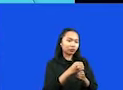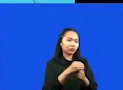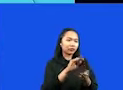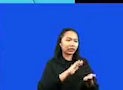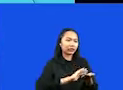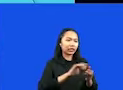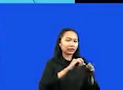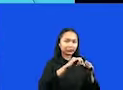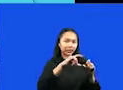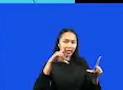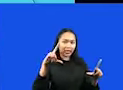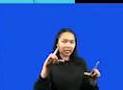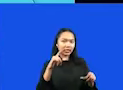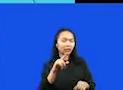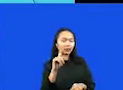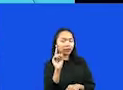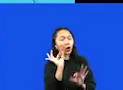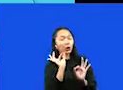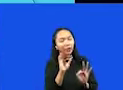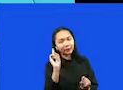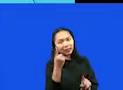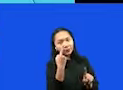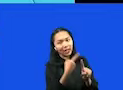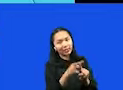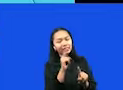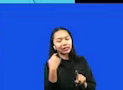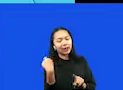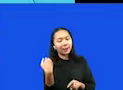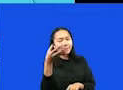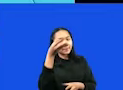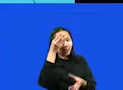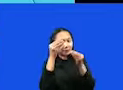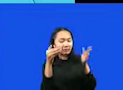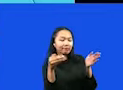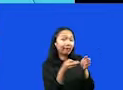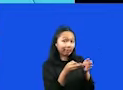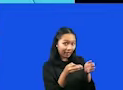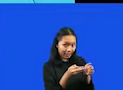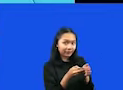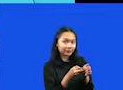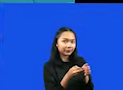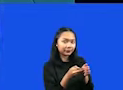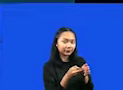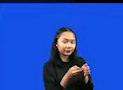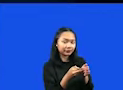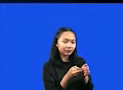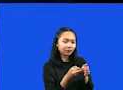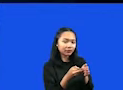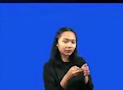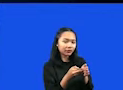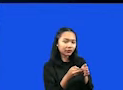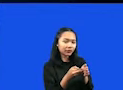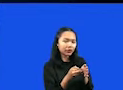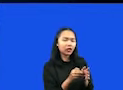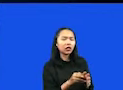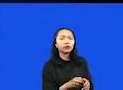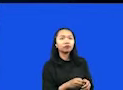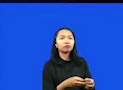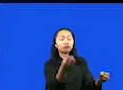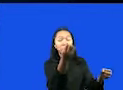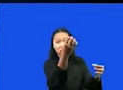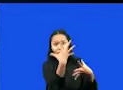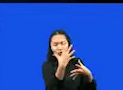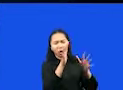tantangan sih ini tantangannya Mas Mas Edi Nah dengan banyaknya informasi yang sudah